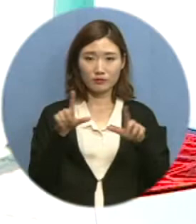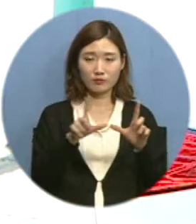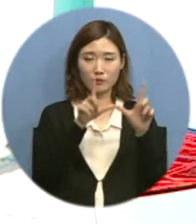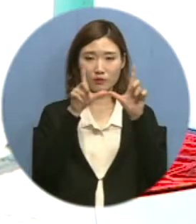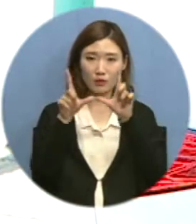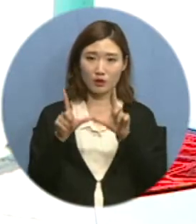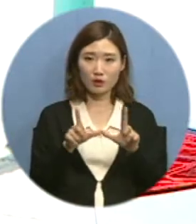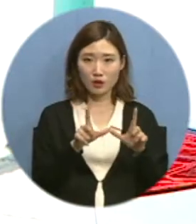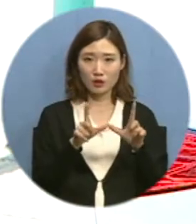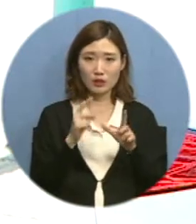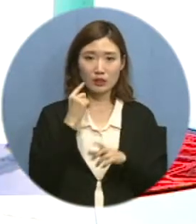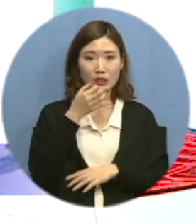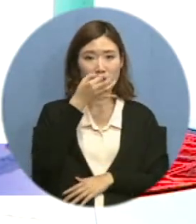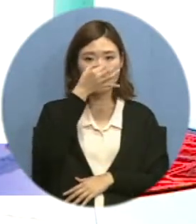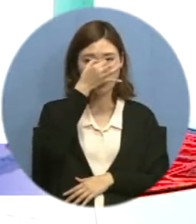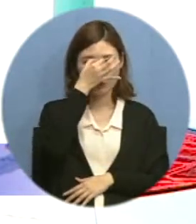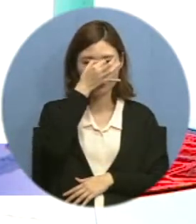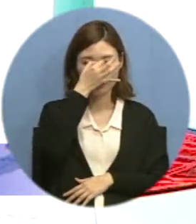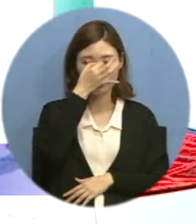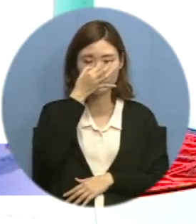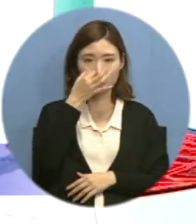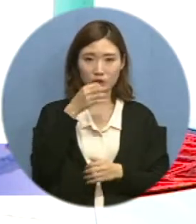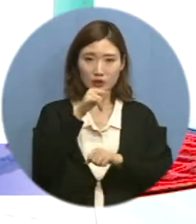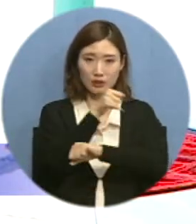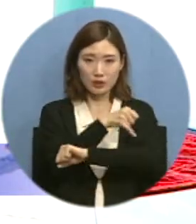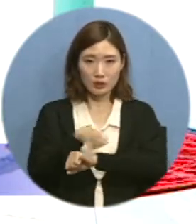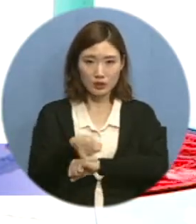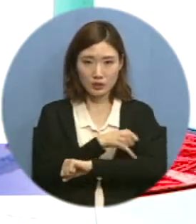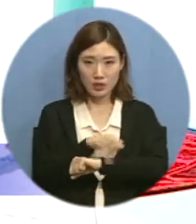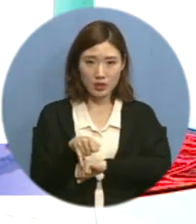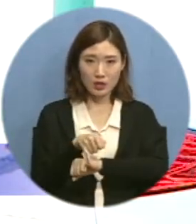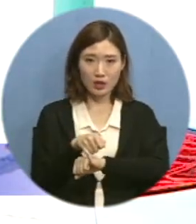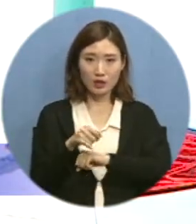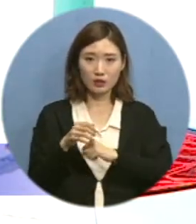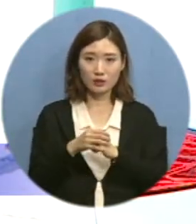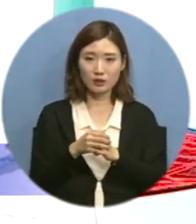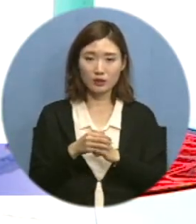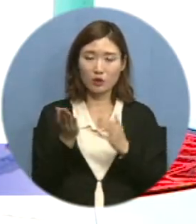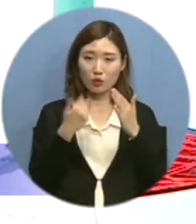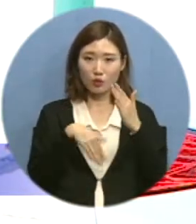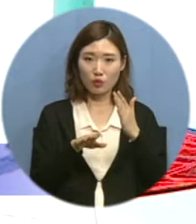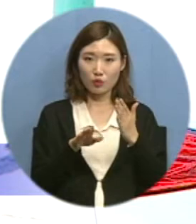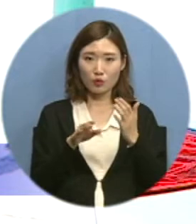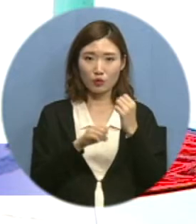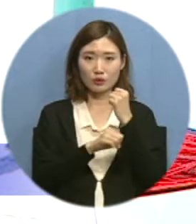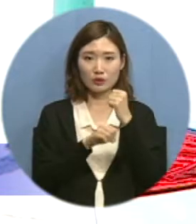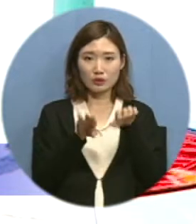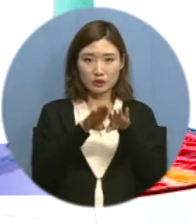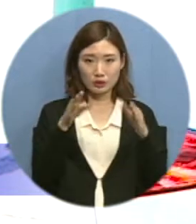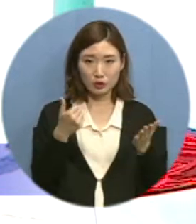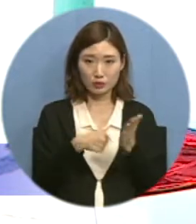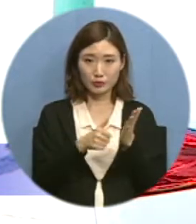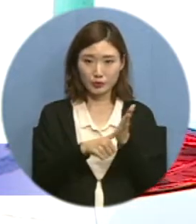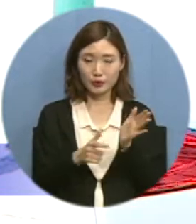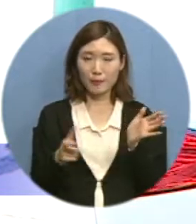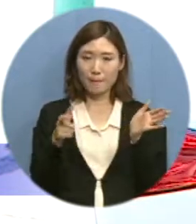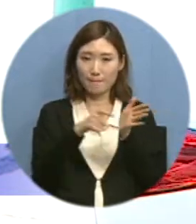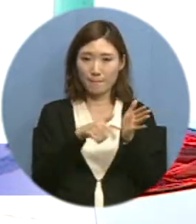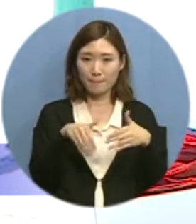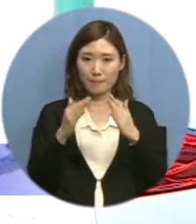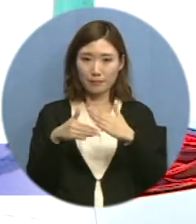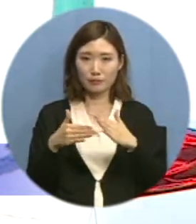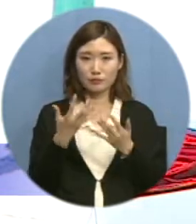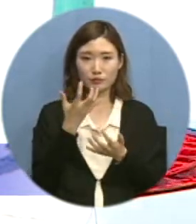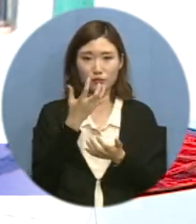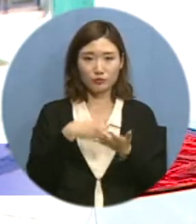일상생활의 이야기와 예술 작품을 디자인한 아트 프린트를 공공시설물에 설치함으로써 불법 광고물도